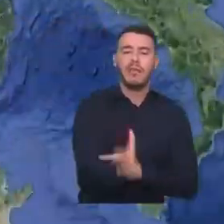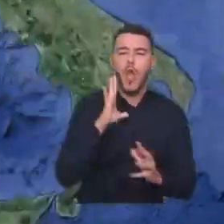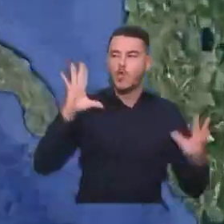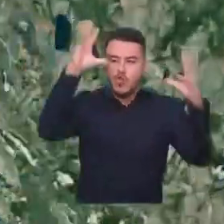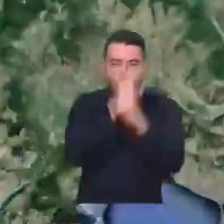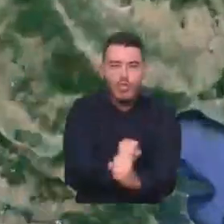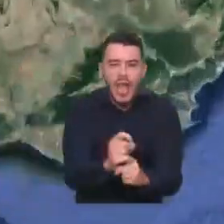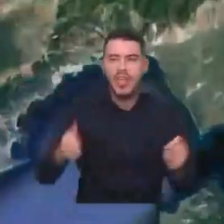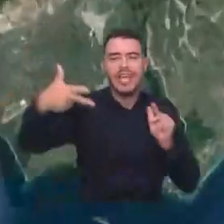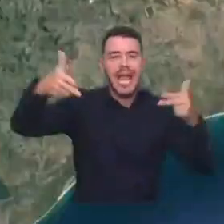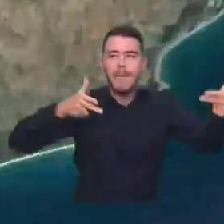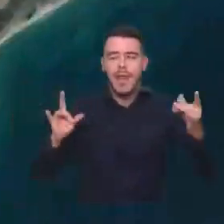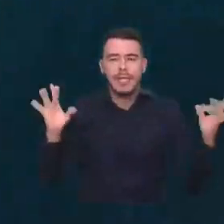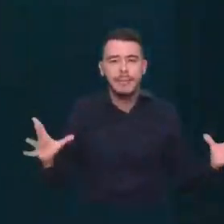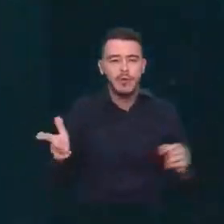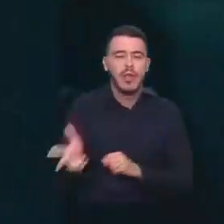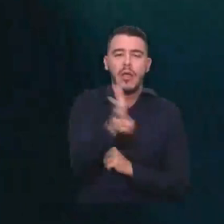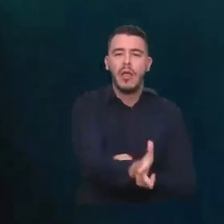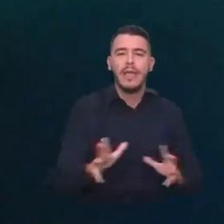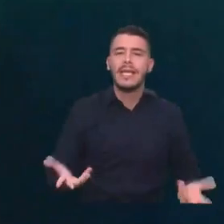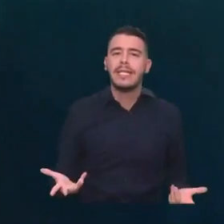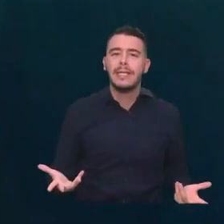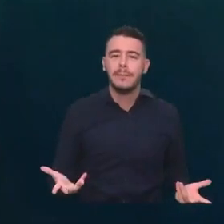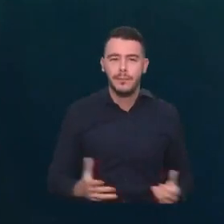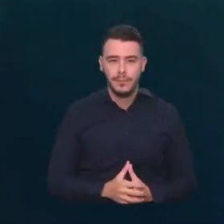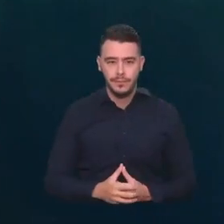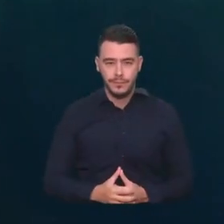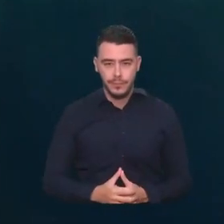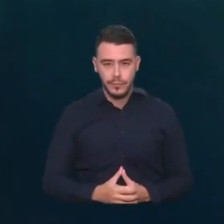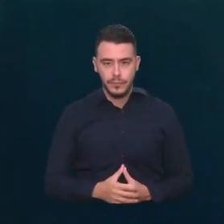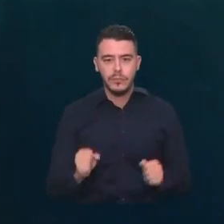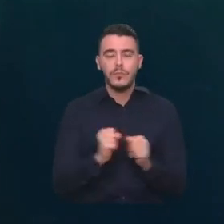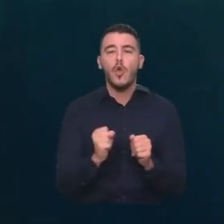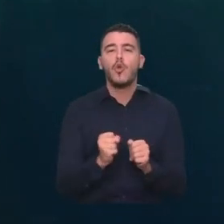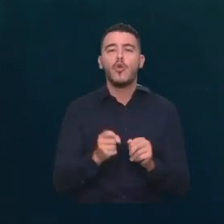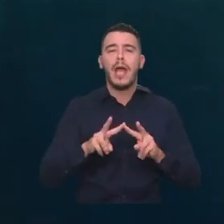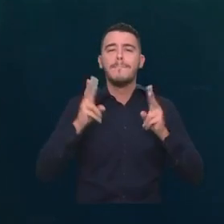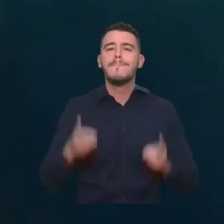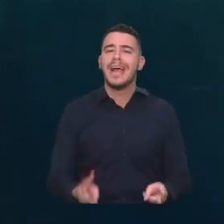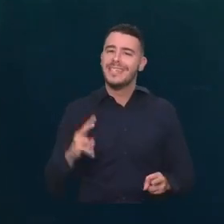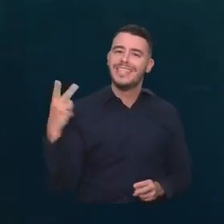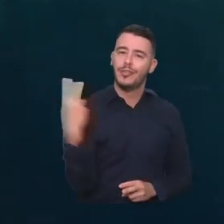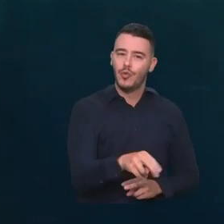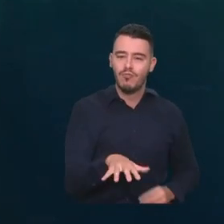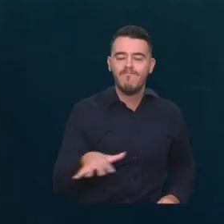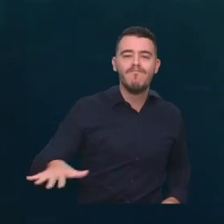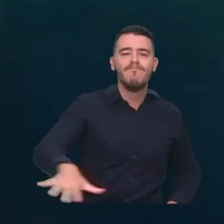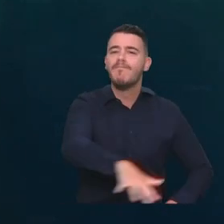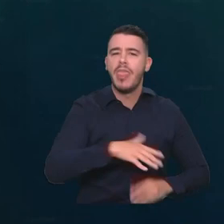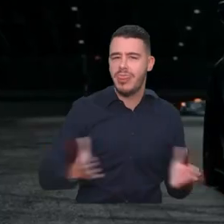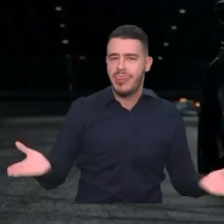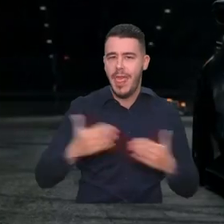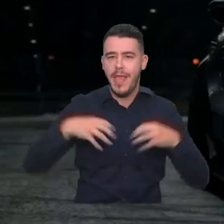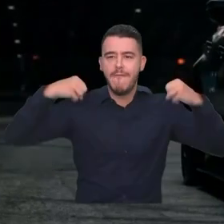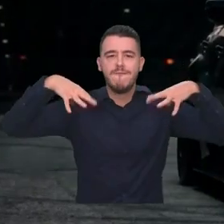κλοπή σημειώθηκε στο παραλιακό μέτωπο, στο φανάρι της Ροδόπης, κοντά στη δουλειά του ιδιοκτήτη, σε ένα σημείο που δεν υπήρχαν φώτα και κάμερες